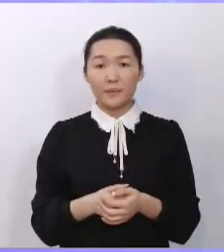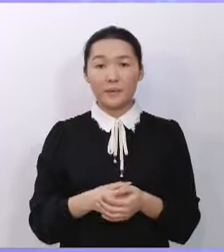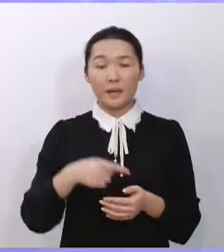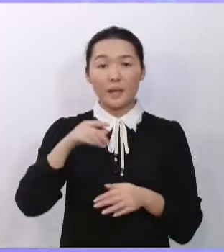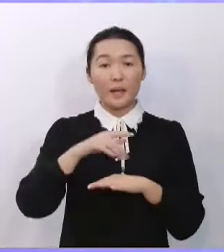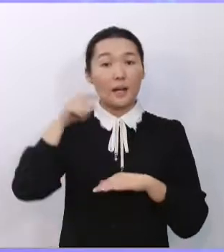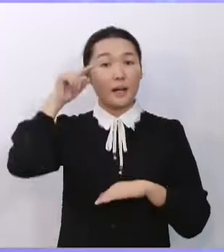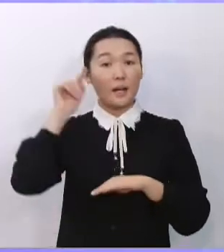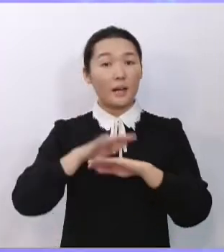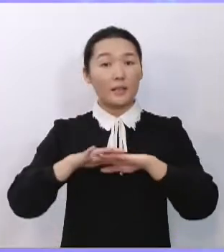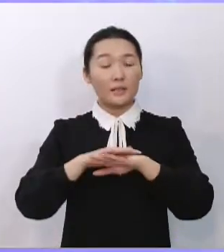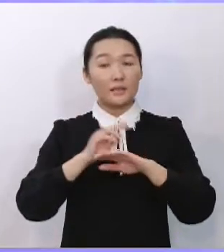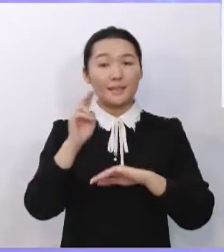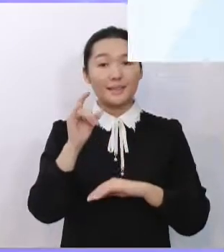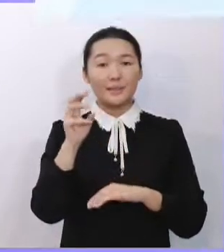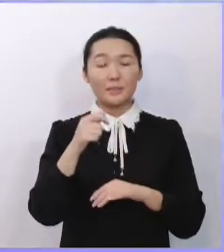Кыргыздын кымызы эң сонун.